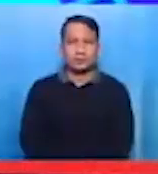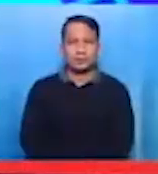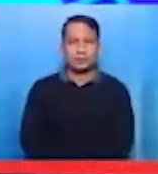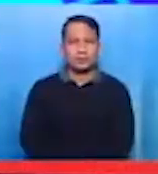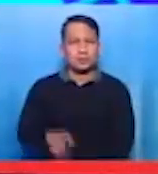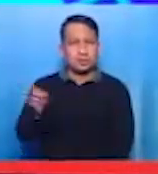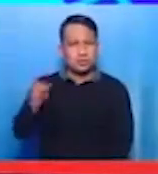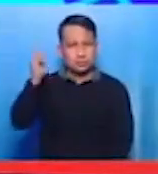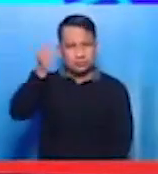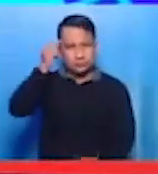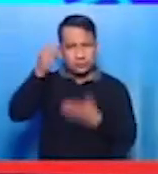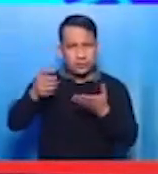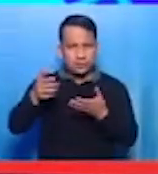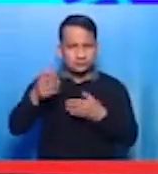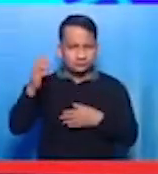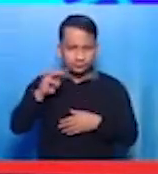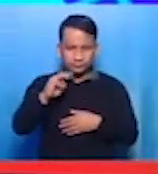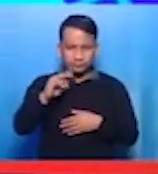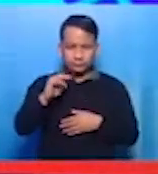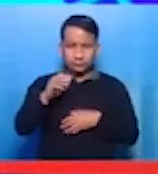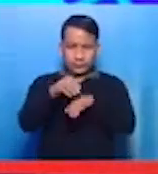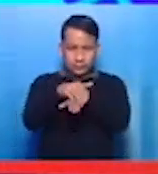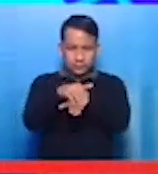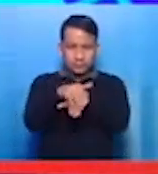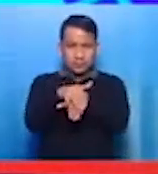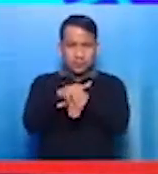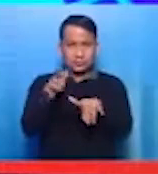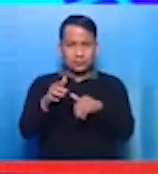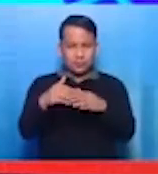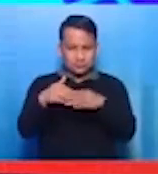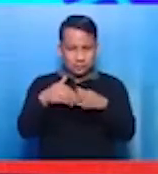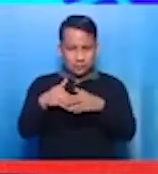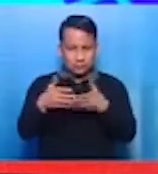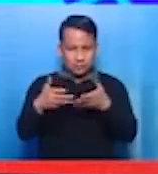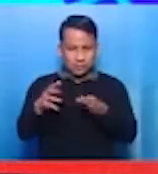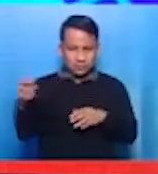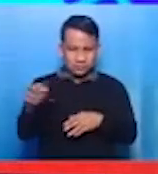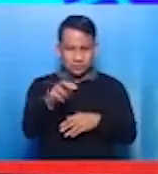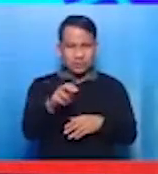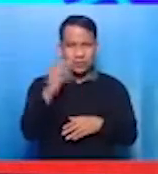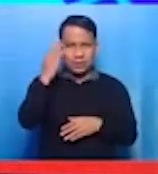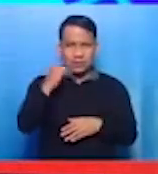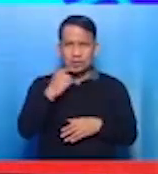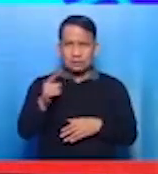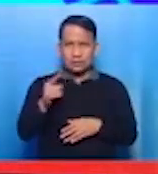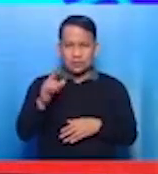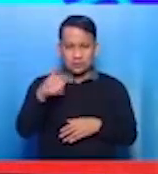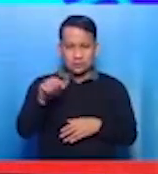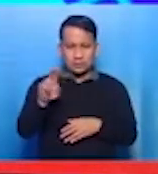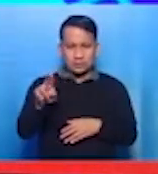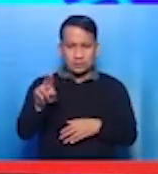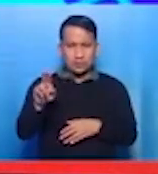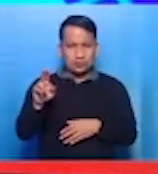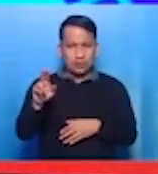kontra ang gobernador ng Mindoro Oriental sa pagluluwag ng Puerto Galera para sa mga turista. Pero ang mga lokal na